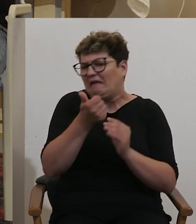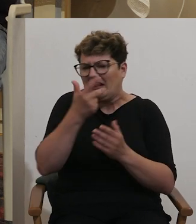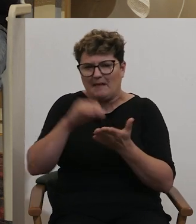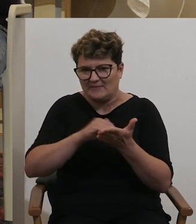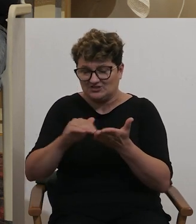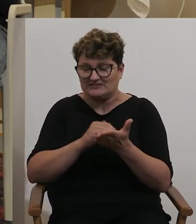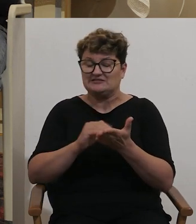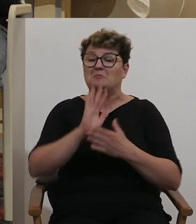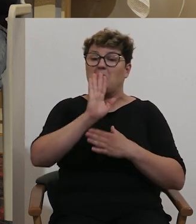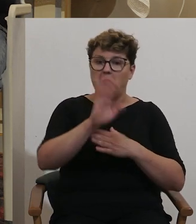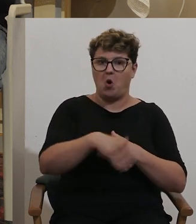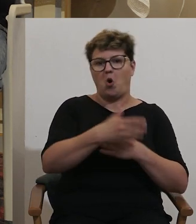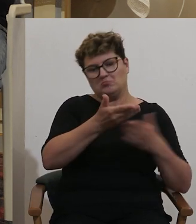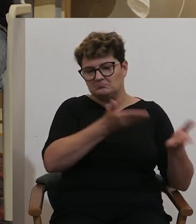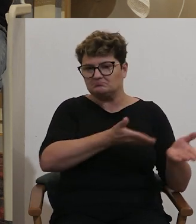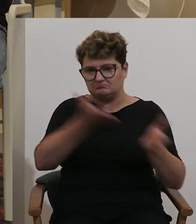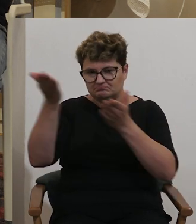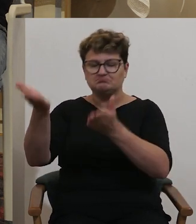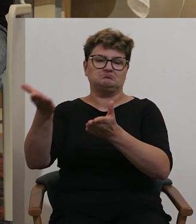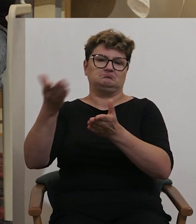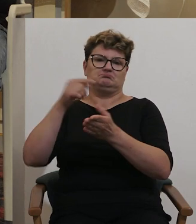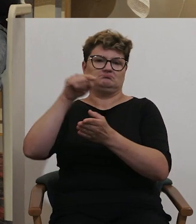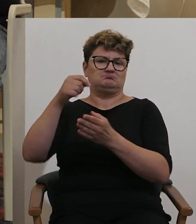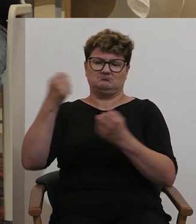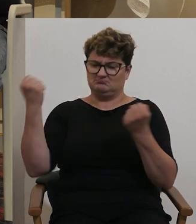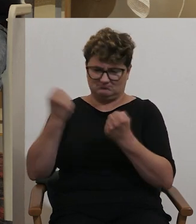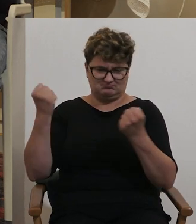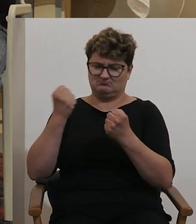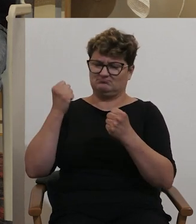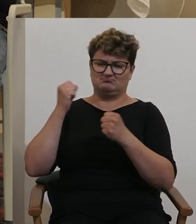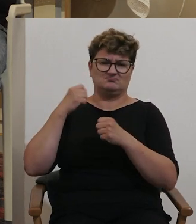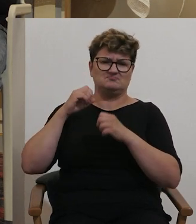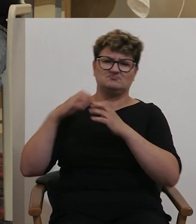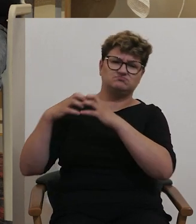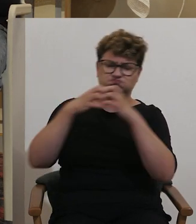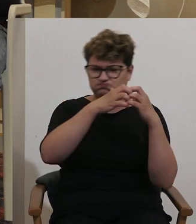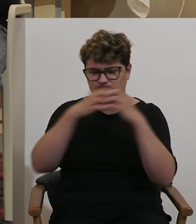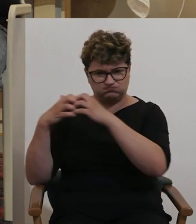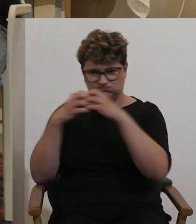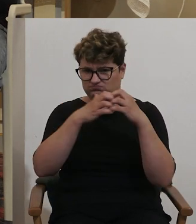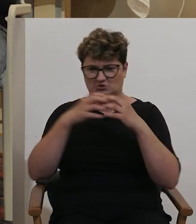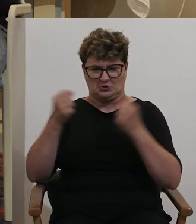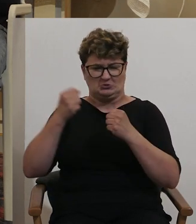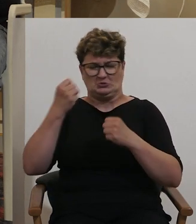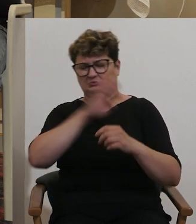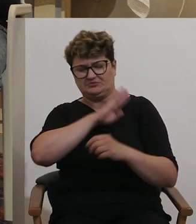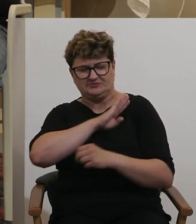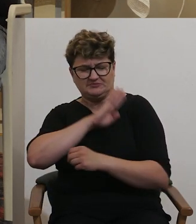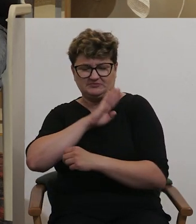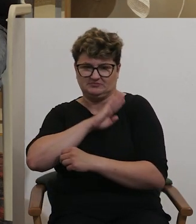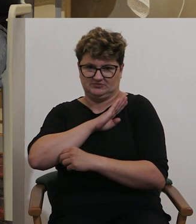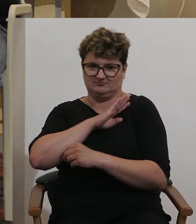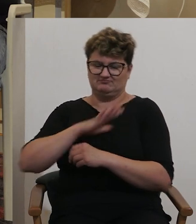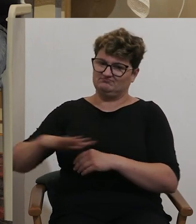miesięcy, zostali rzuceni do jednej z najkrwawszych wówczas bitew na